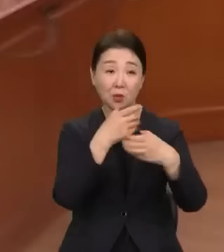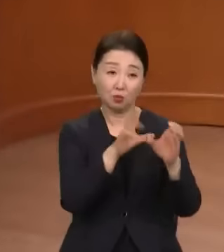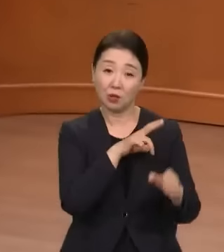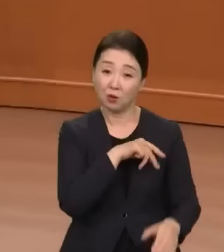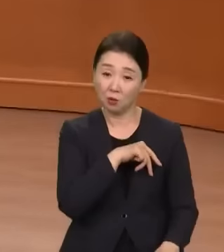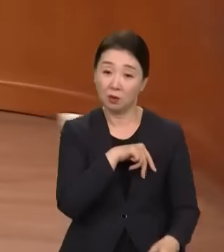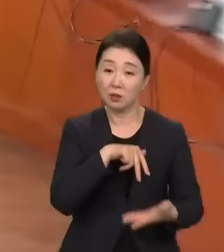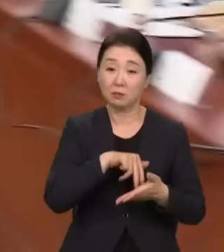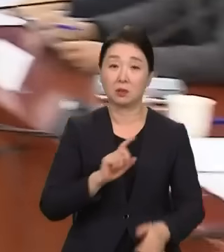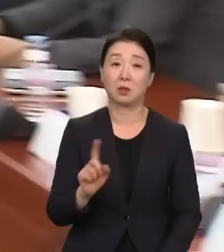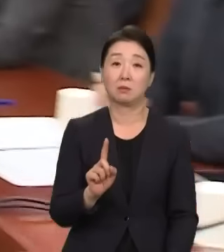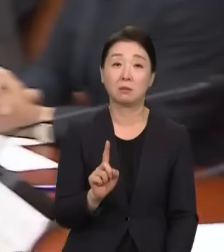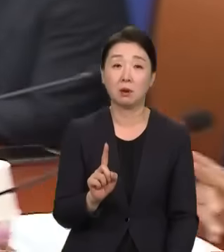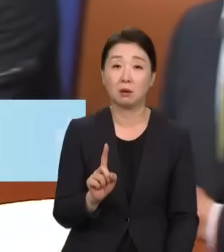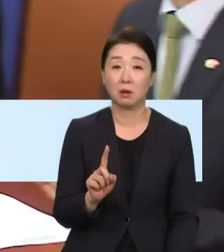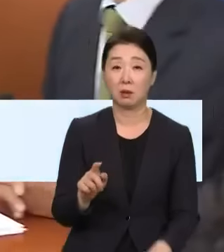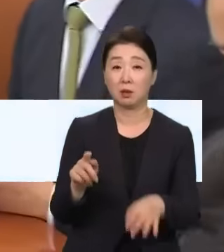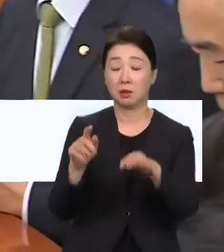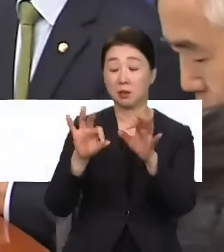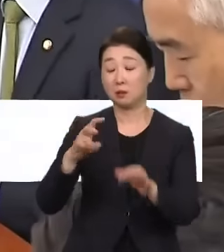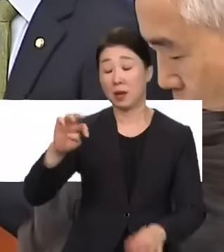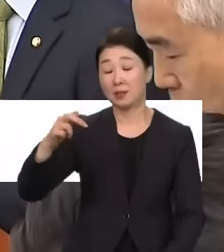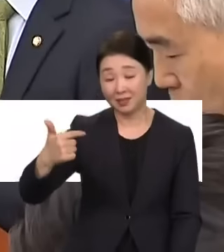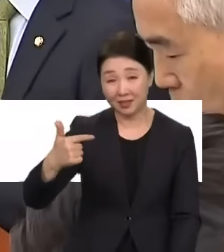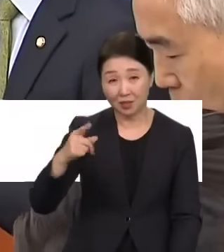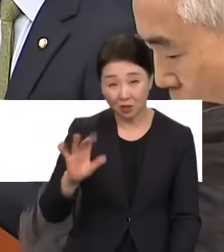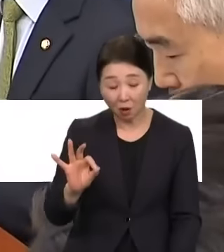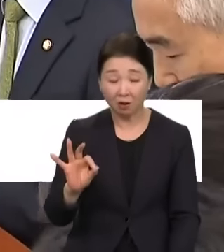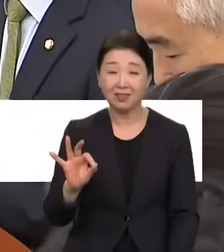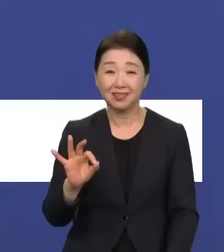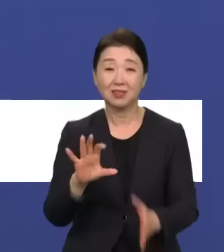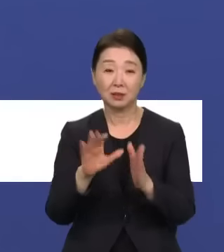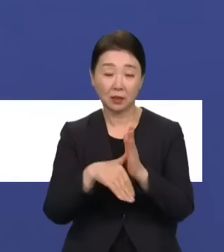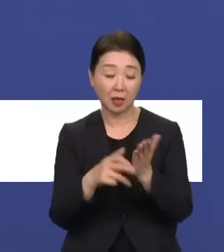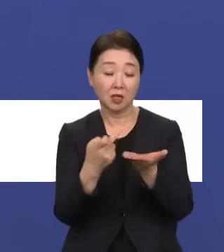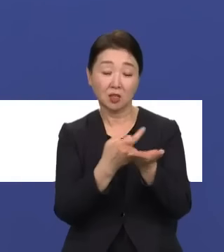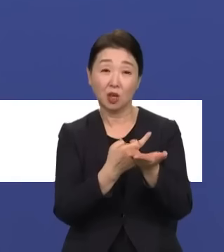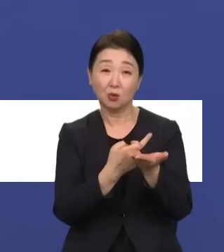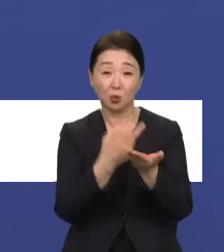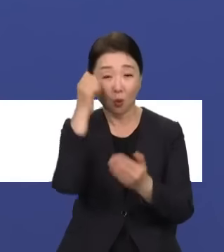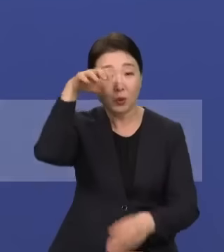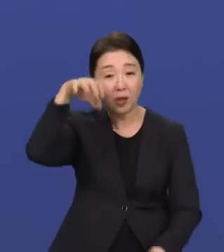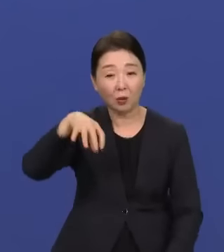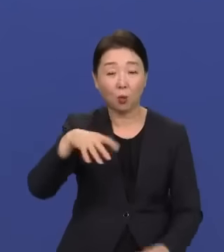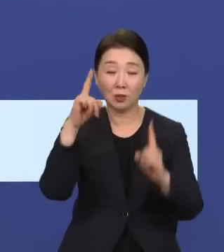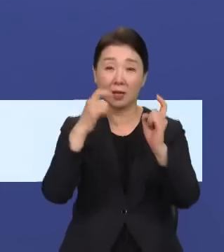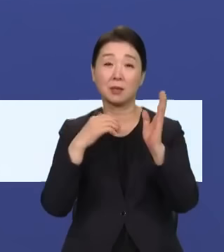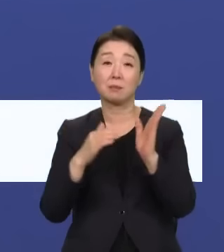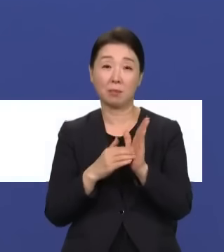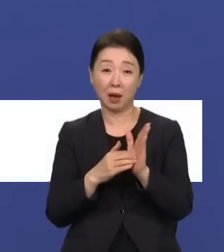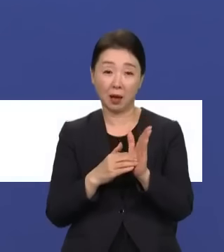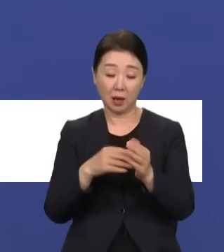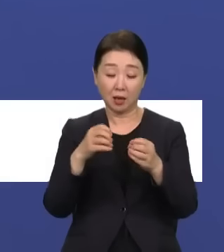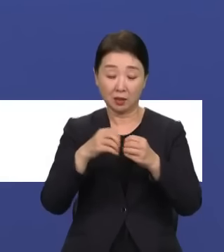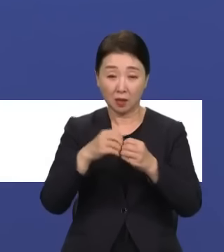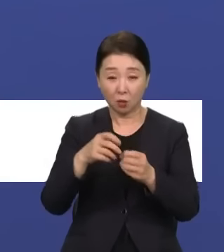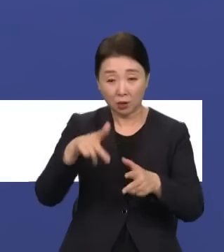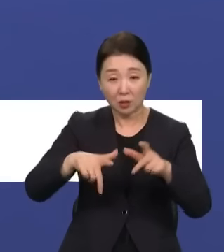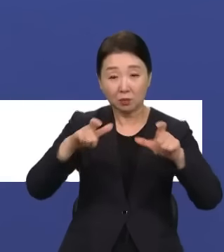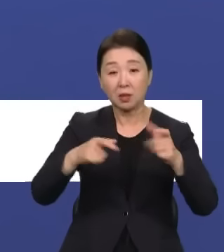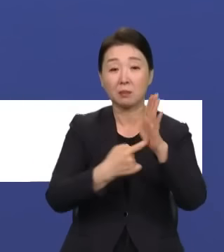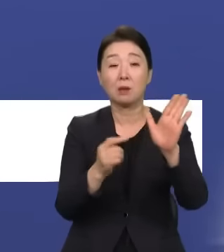의원은 지난해 김한정 씨의 제주도 별장에서 찍힌 사진이라며 창원 첨단 산업단지 발표와 사진 속 장동아